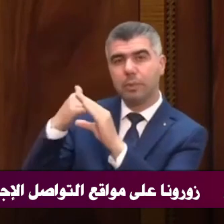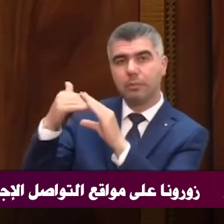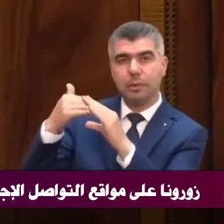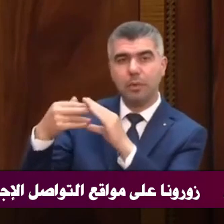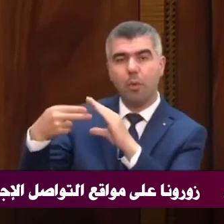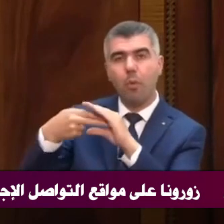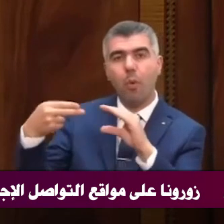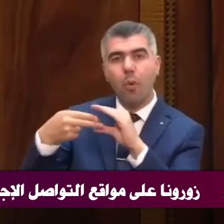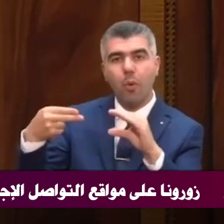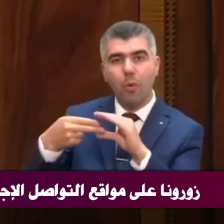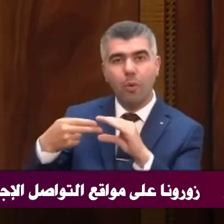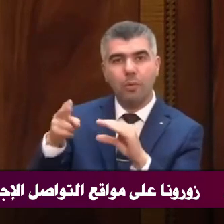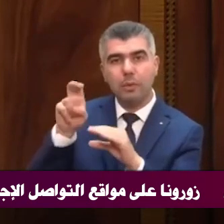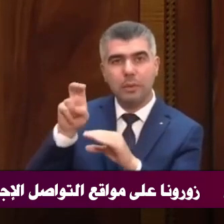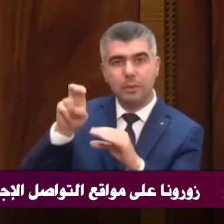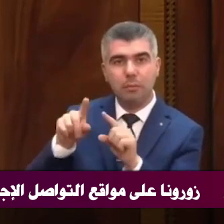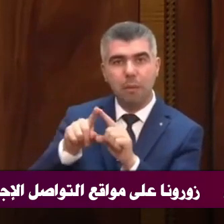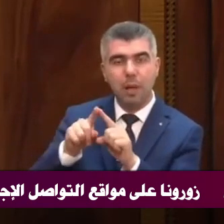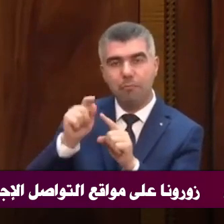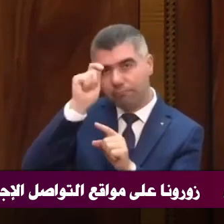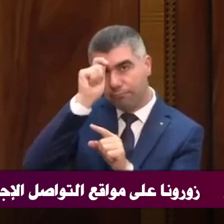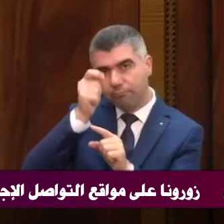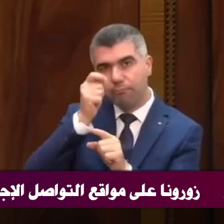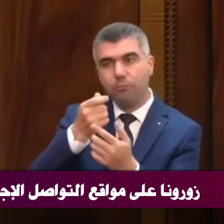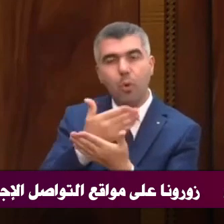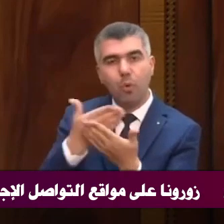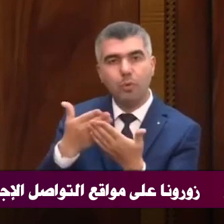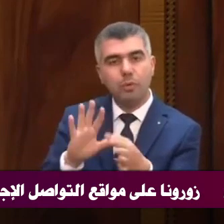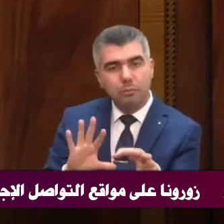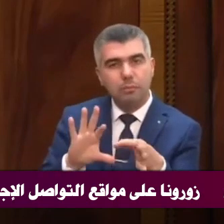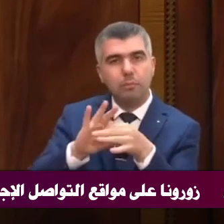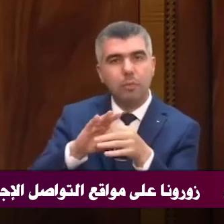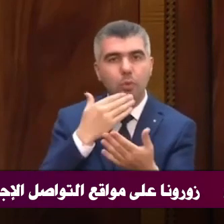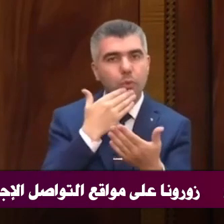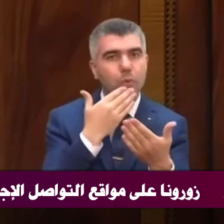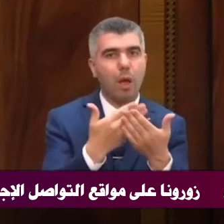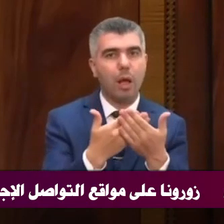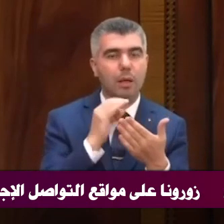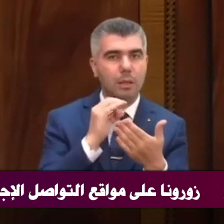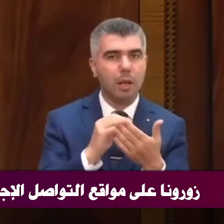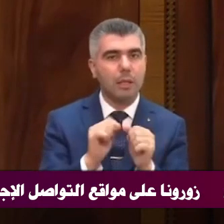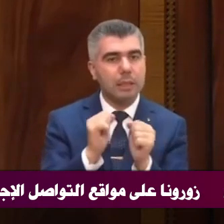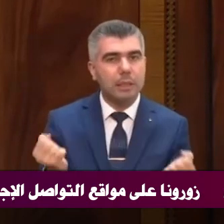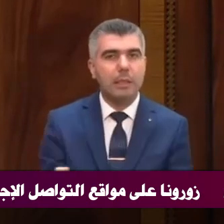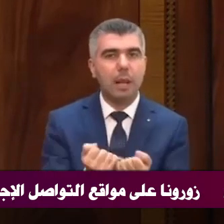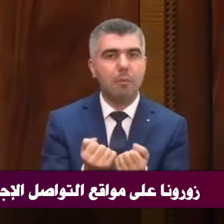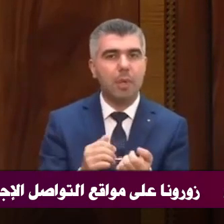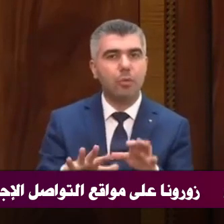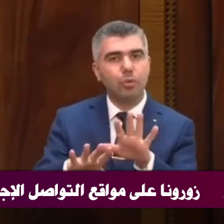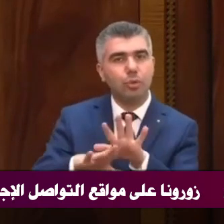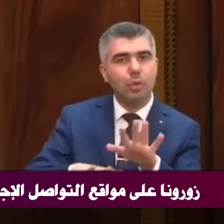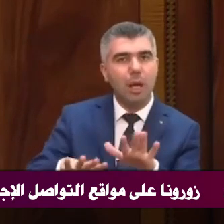فالمجال لا يسع للثناء عليهم وشكرهم وانخراطهم في التنمية الاقتصادية